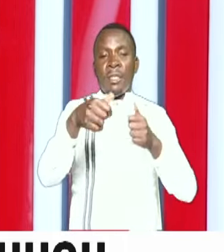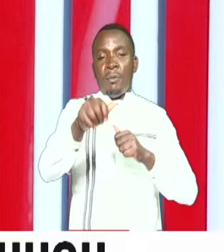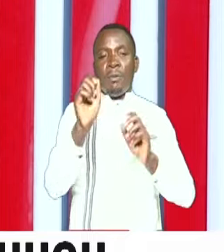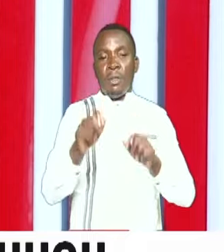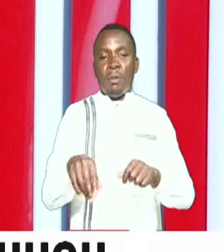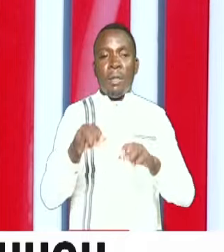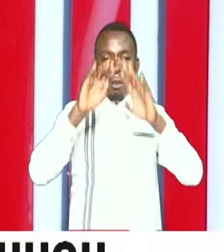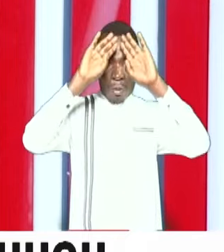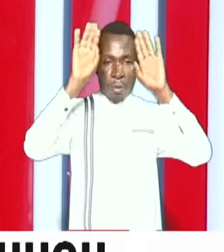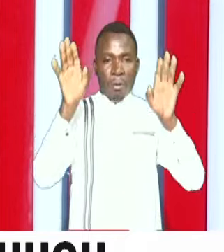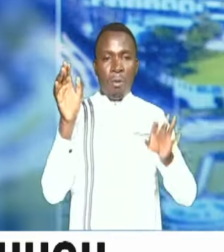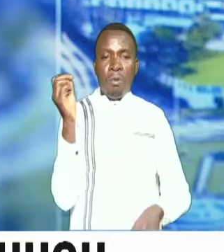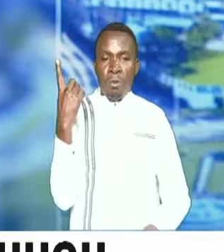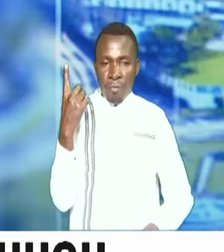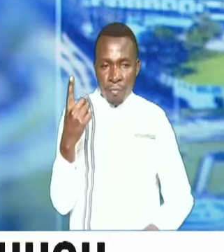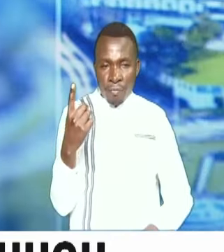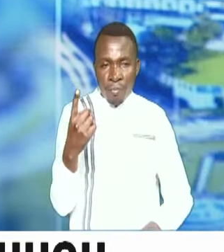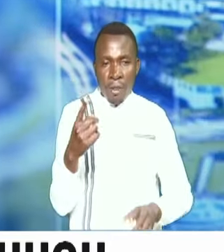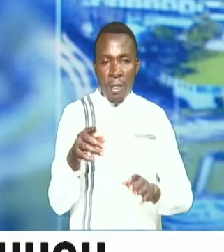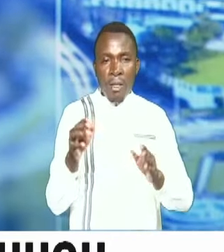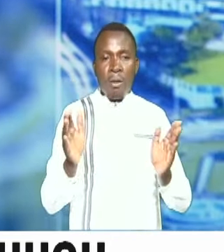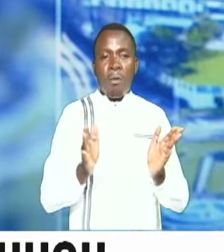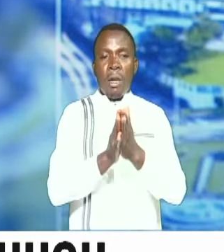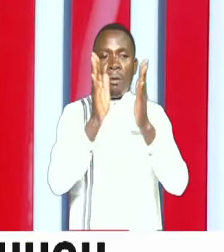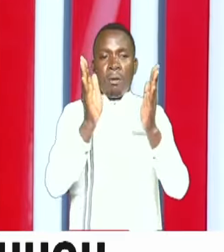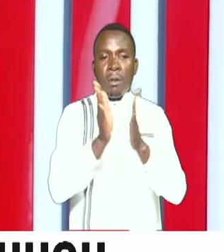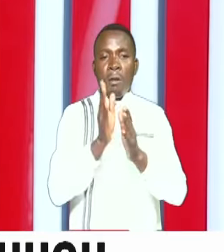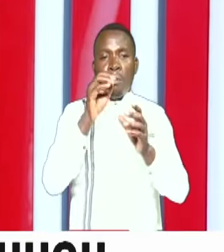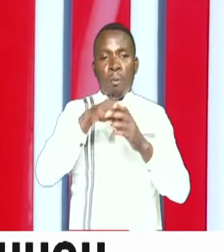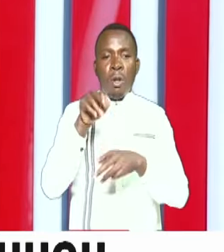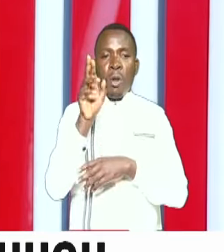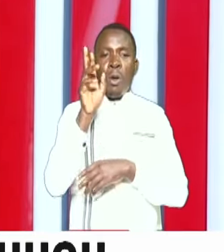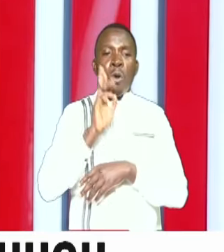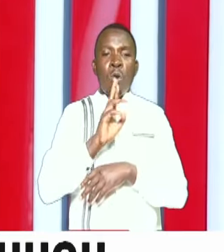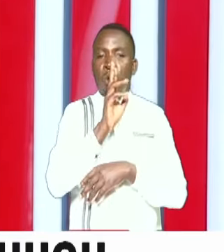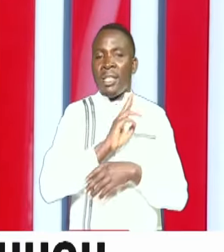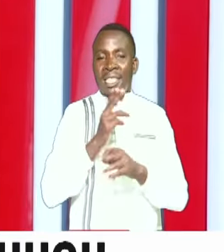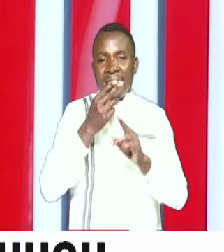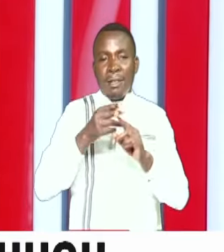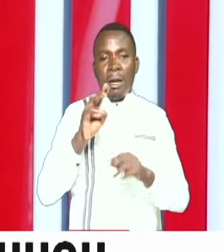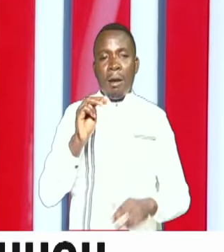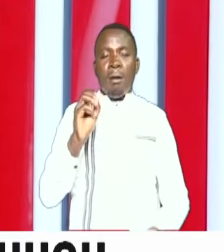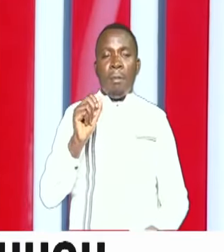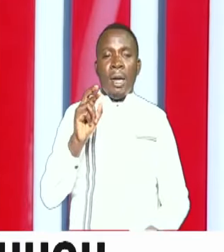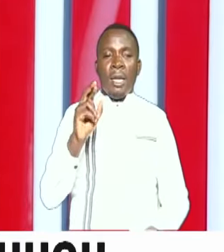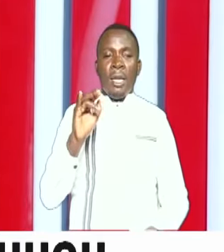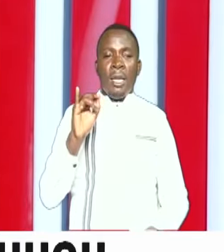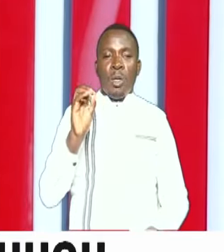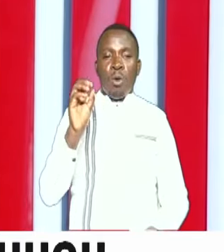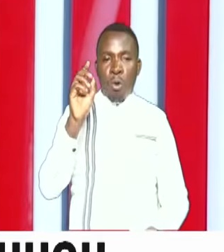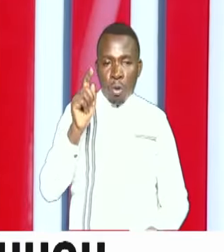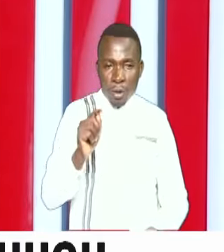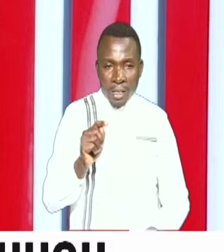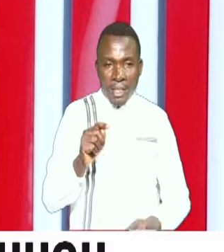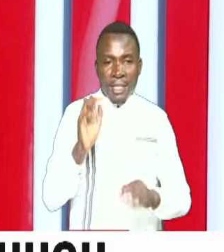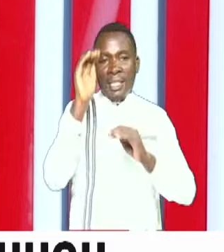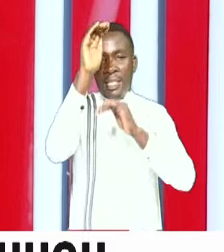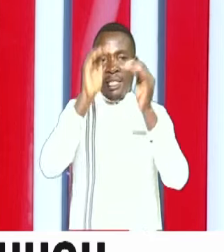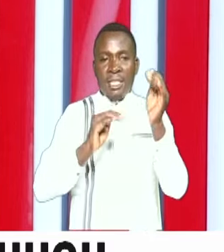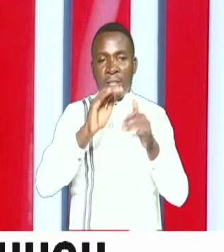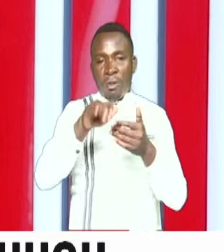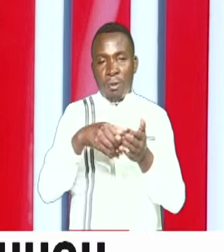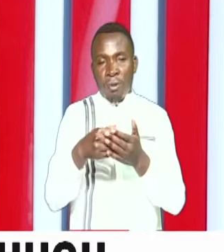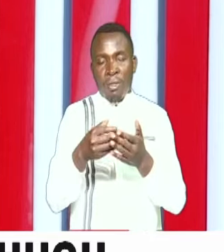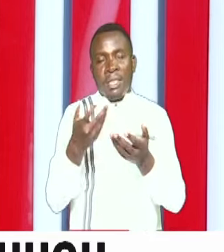kumvikana rero wizihirijwe muri Marriott Hotel aho inzego zose zifite aho zihuriye n'iterambere ry'inganda zari